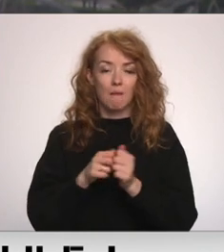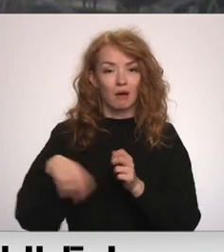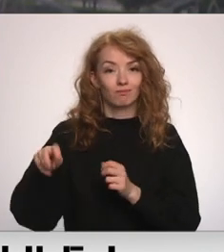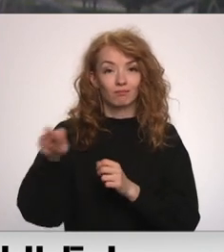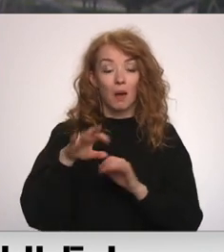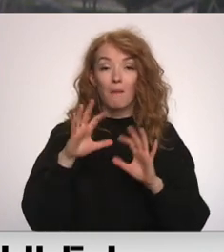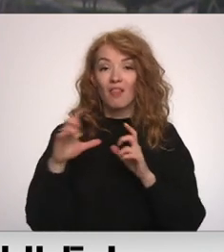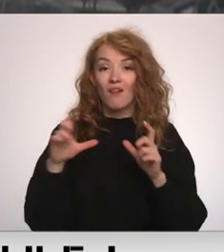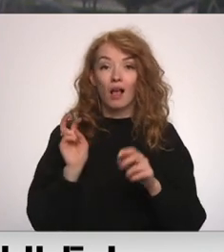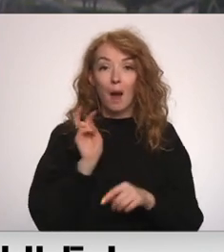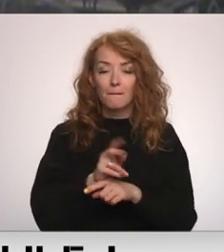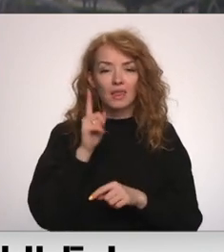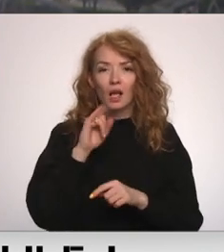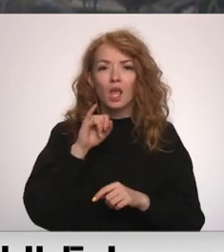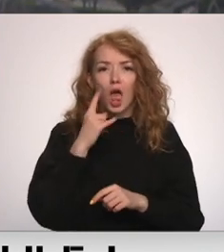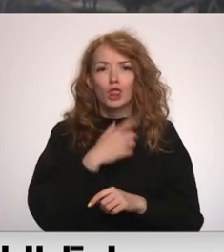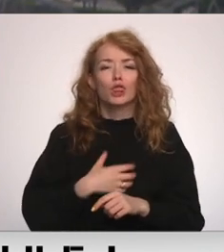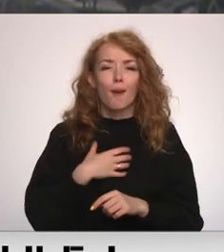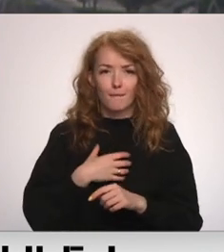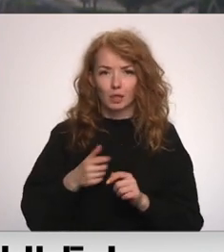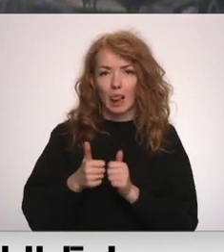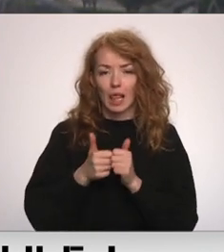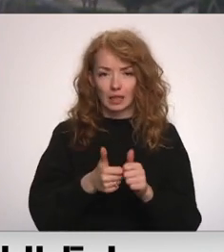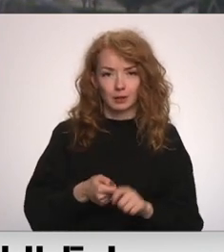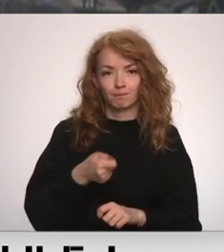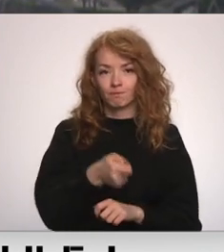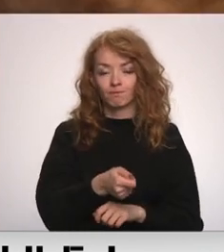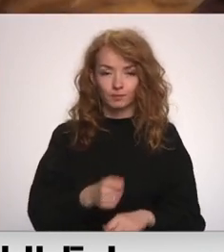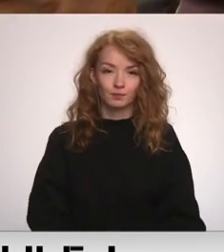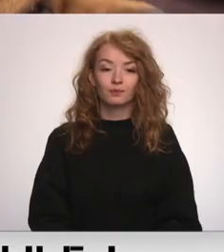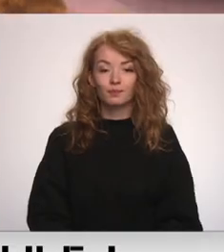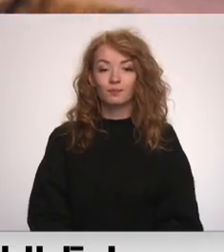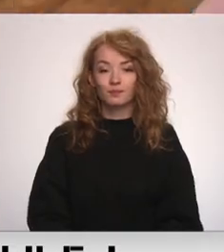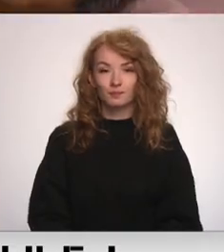var būt vien galējs nepieciešamības dēļ. Turpina Aija Kinca.